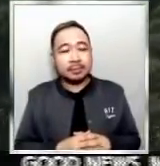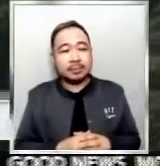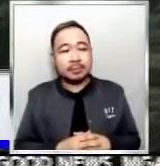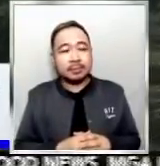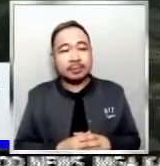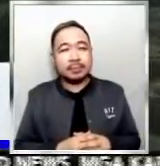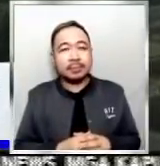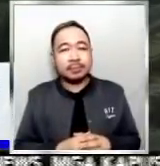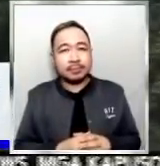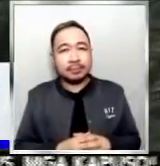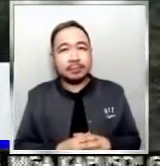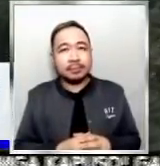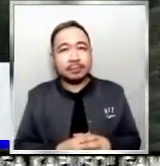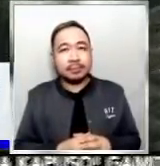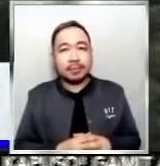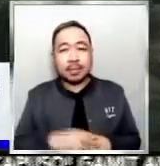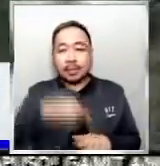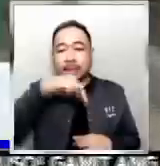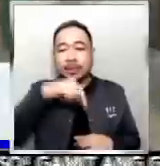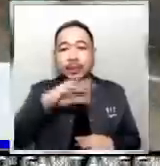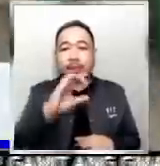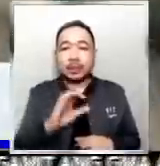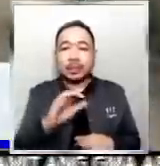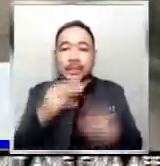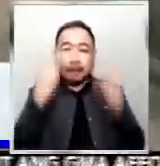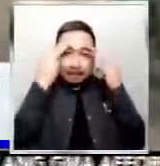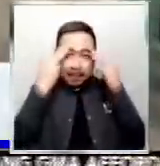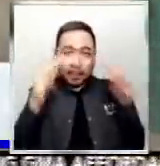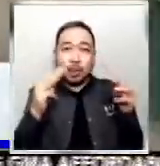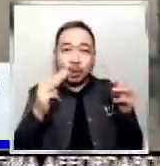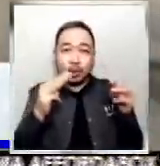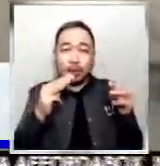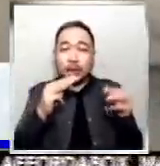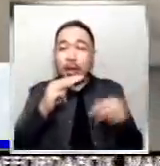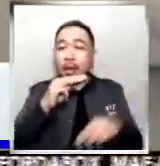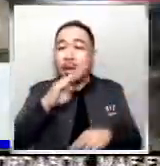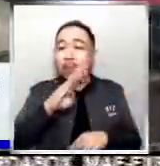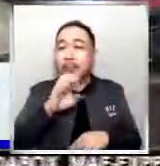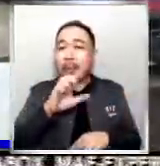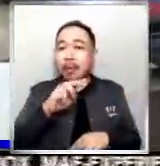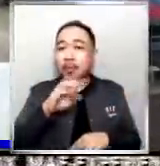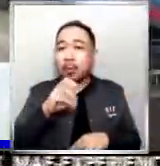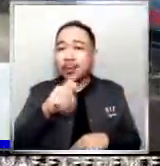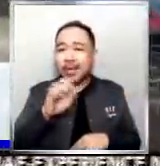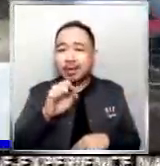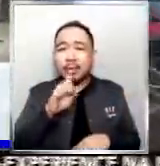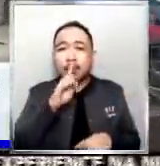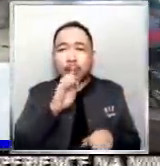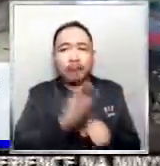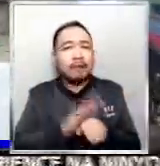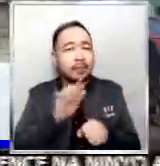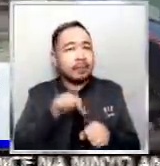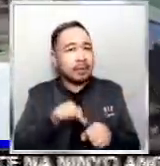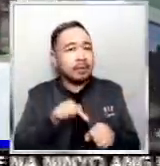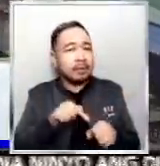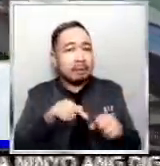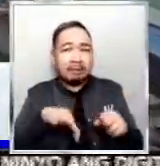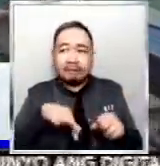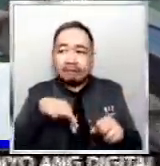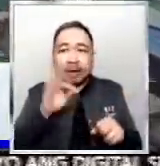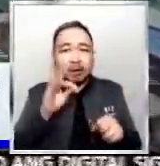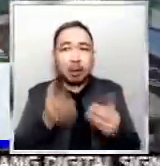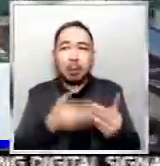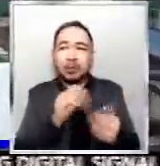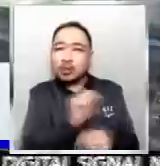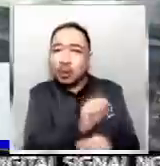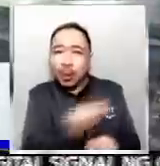Kinumpirma ni Quezon City Mayor Joy Belmonte na tinamaan ng COVID-19 ang halos lahat ng mga menor de edad at mga tauhan ng isang